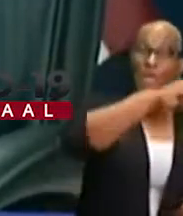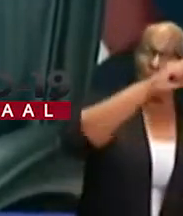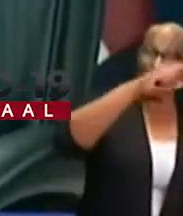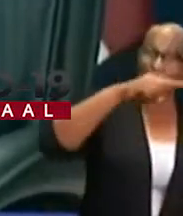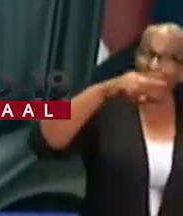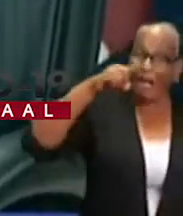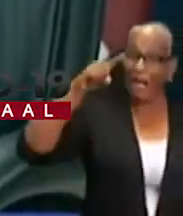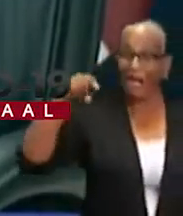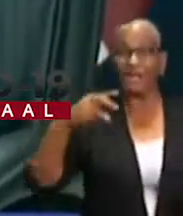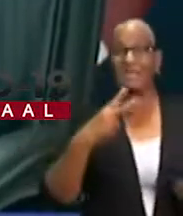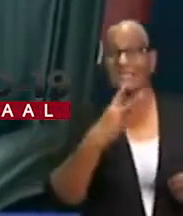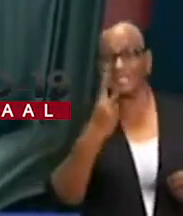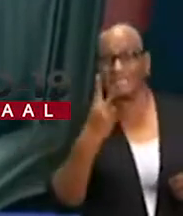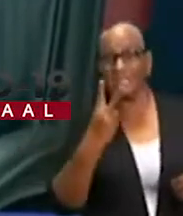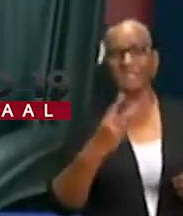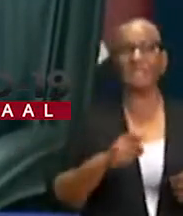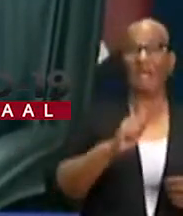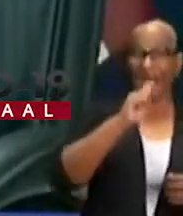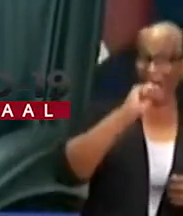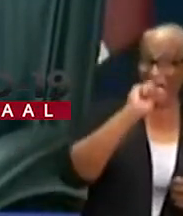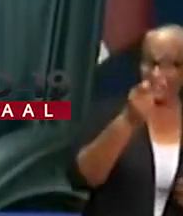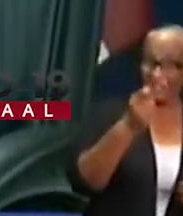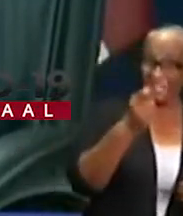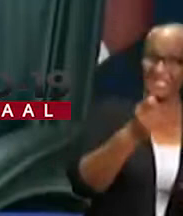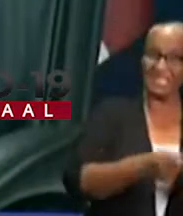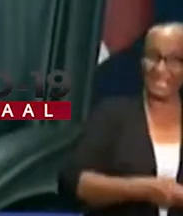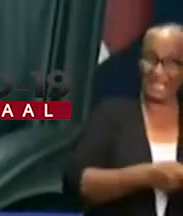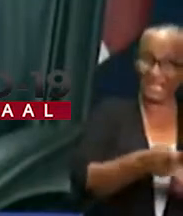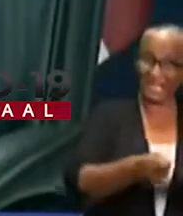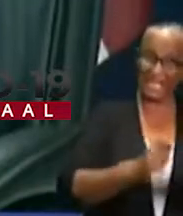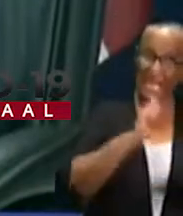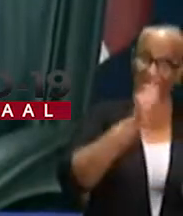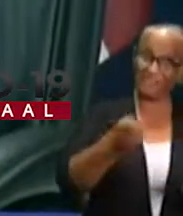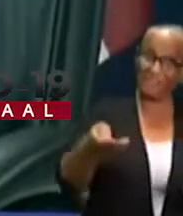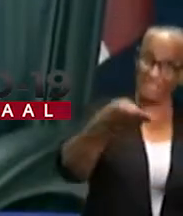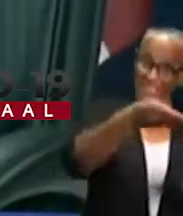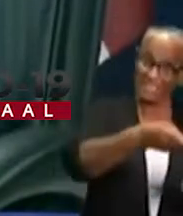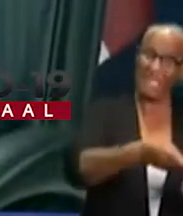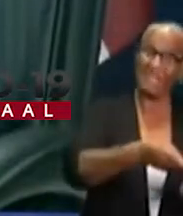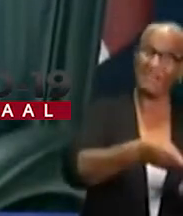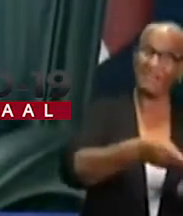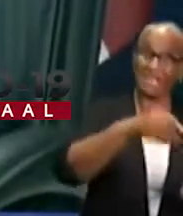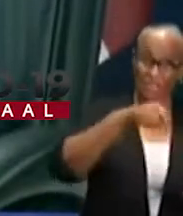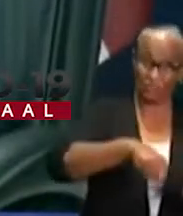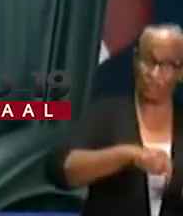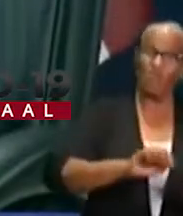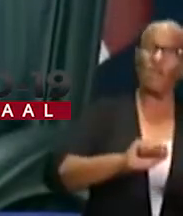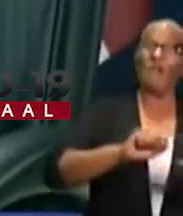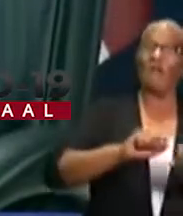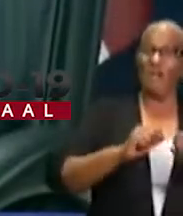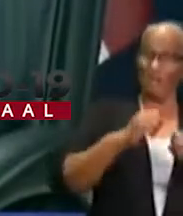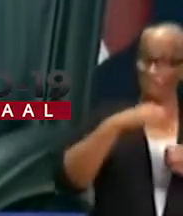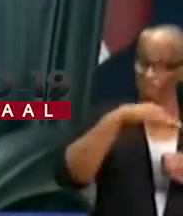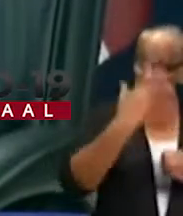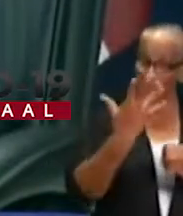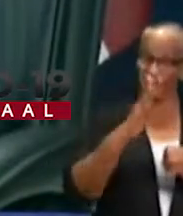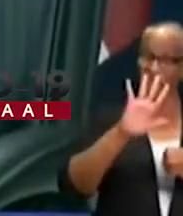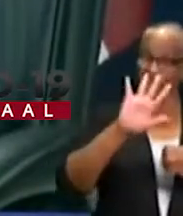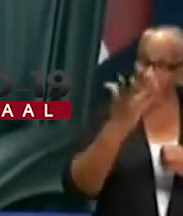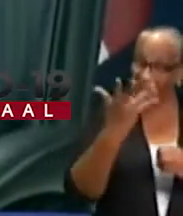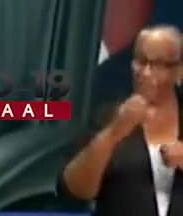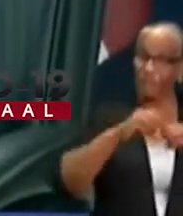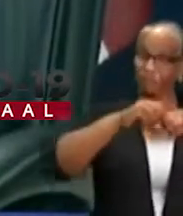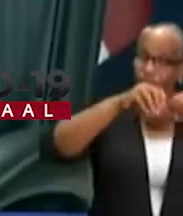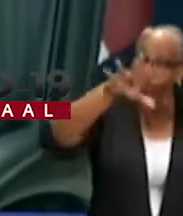gezien. We hebben het advies gekregen als regering dat we uit de vijfde golf komen en dat in ieder geval gezien de